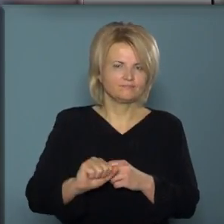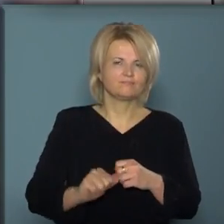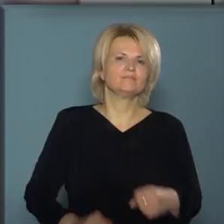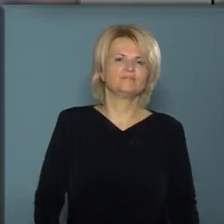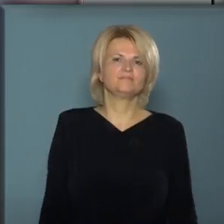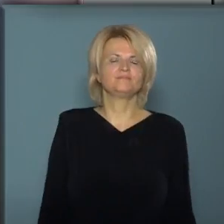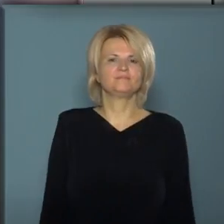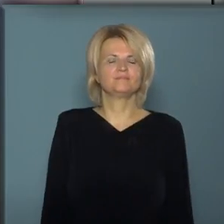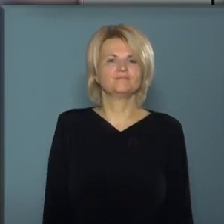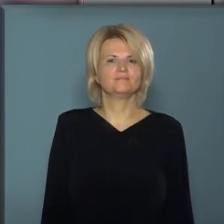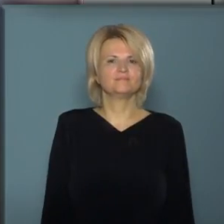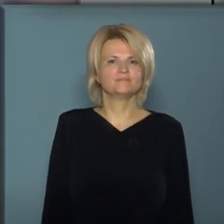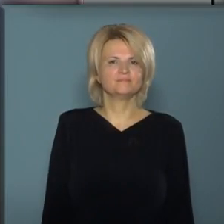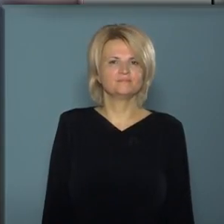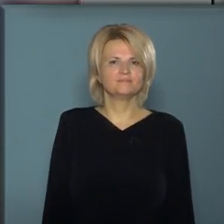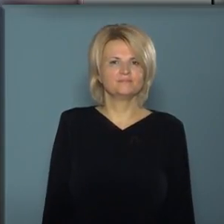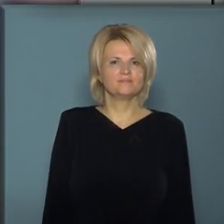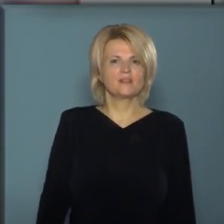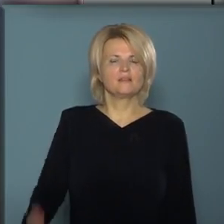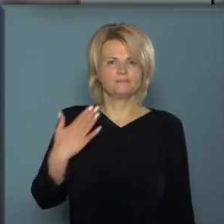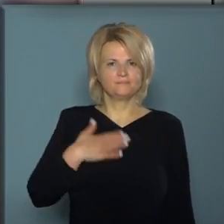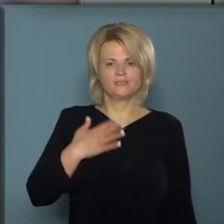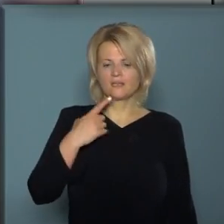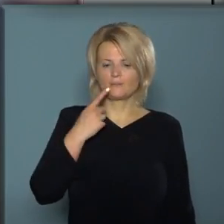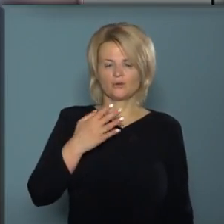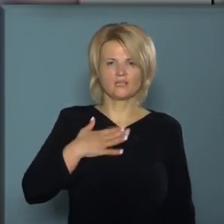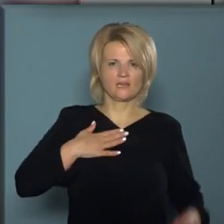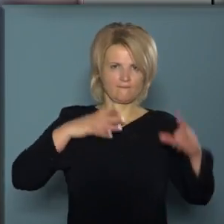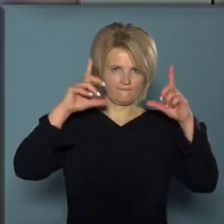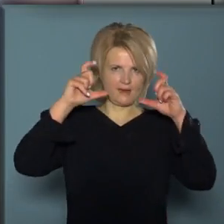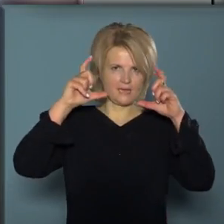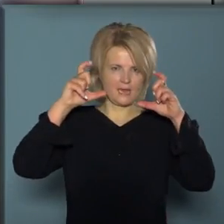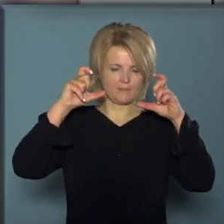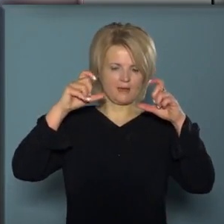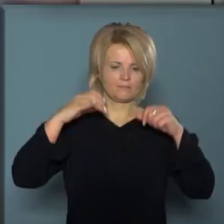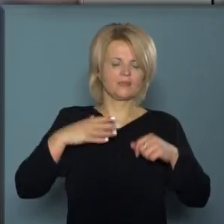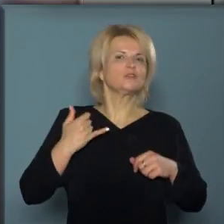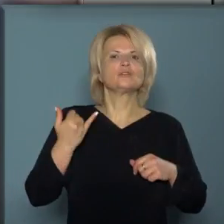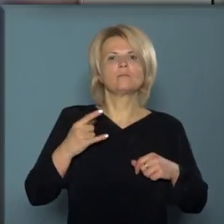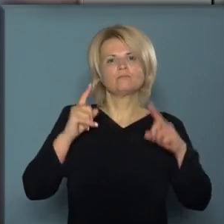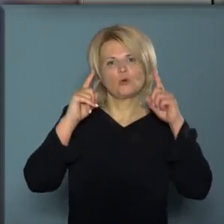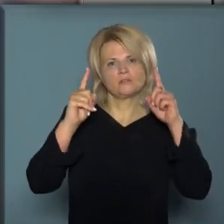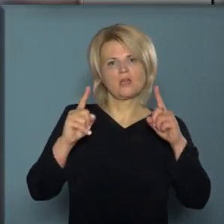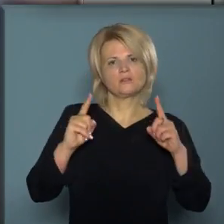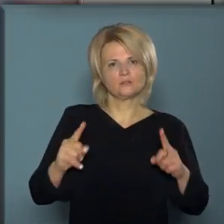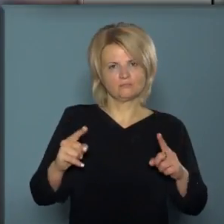Talán egy megjegyzést tennék, hogy a fényképemmel és a mondataimmal